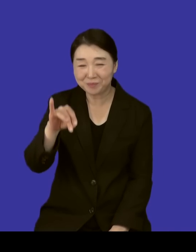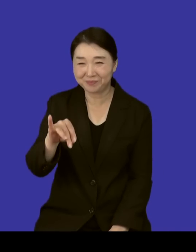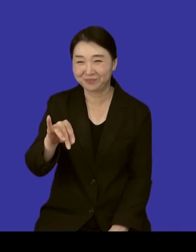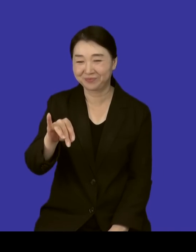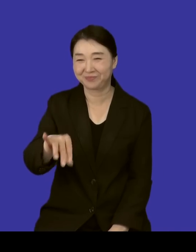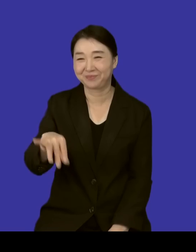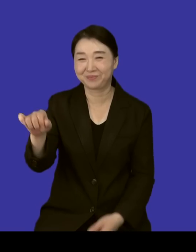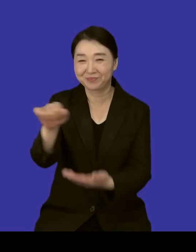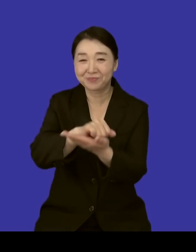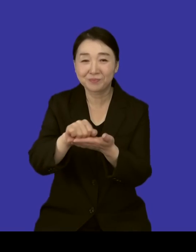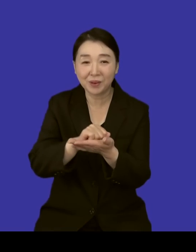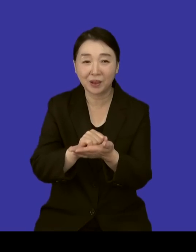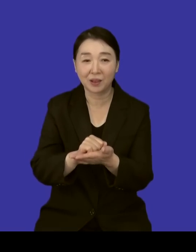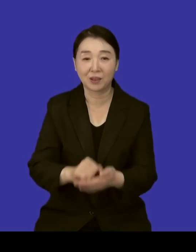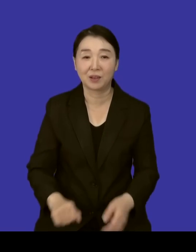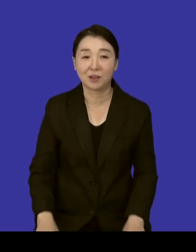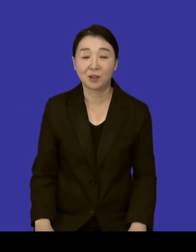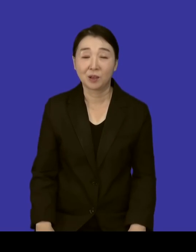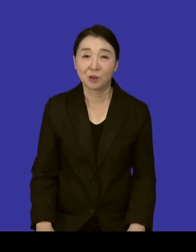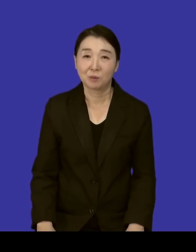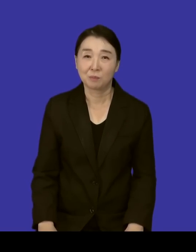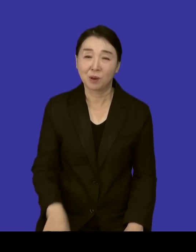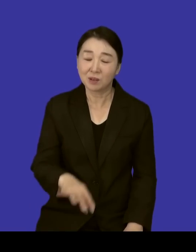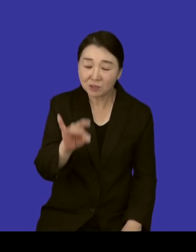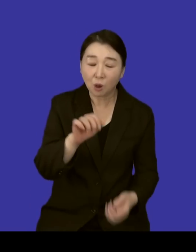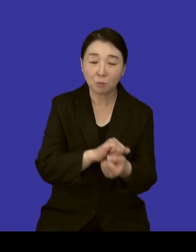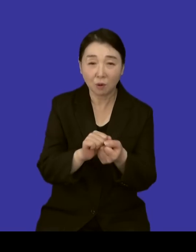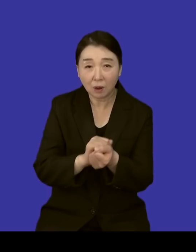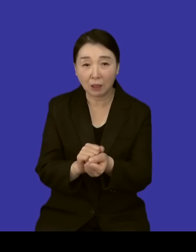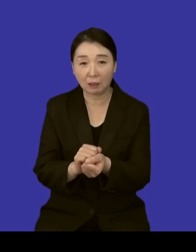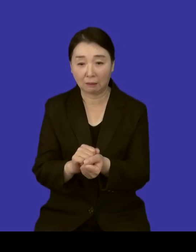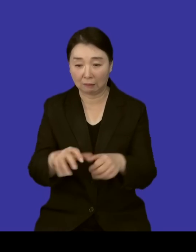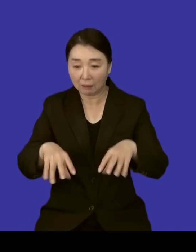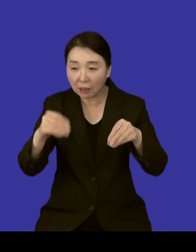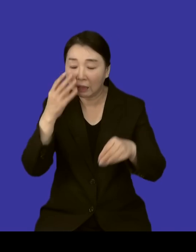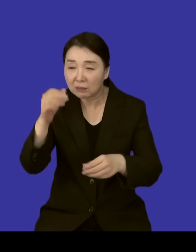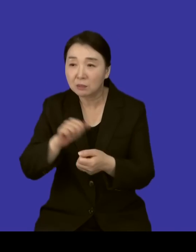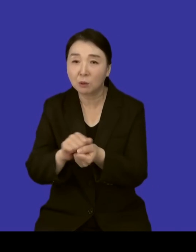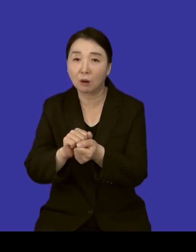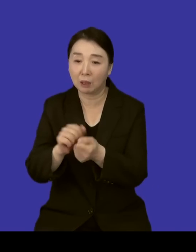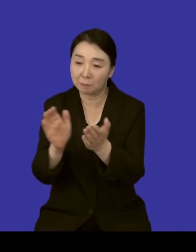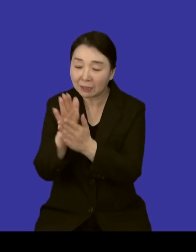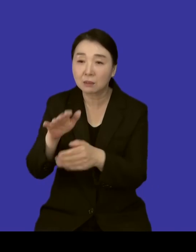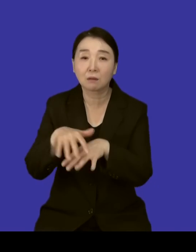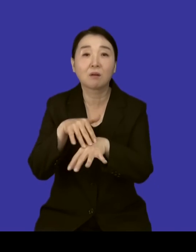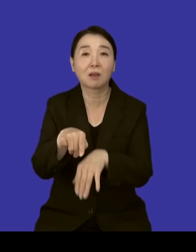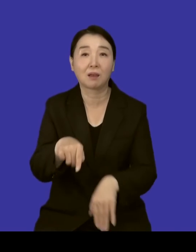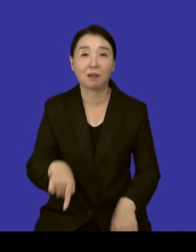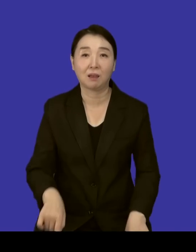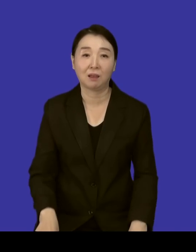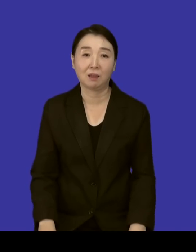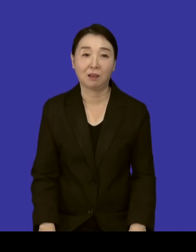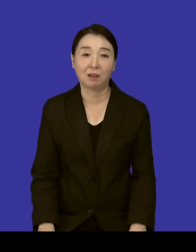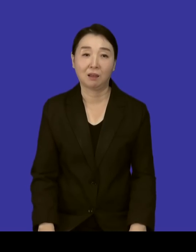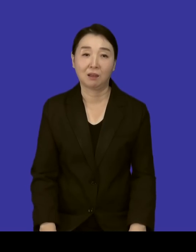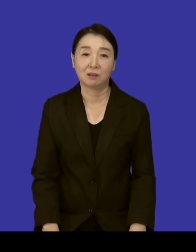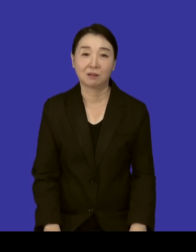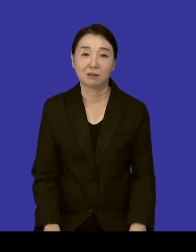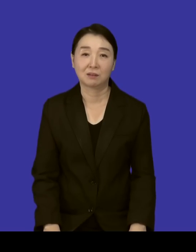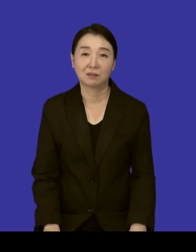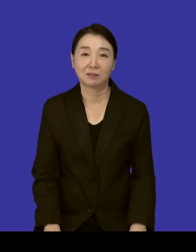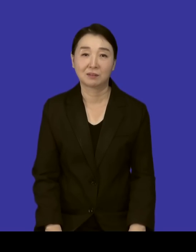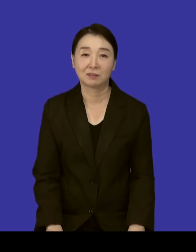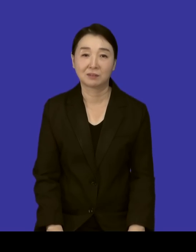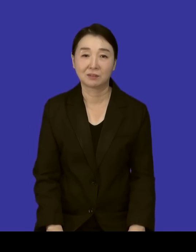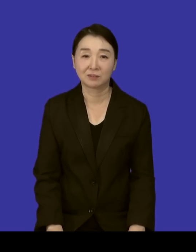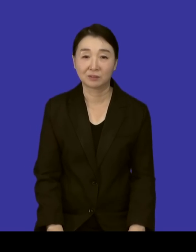있잖아요. 아씨걸레, 젖은 걸레, 마른 걸레, 기른 걸레, 윤내는 걸레. 그냥 이 걸레가 숨 막힌다, 숨 예. 다섯 그것도